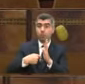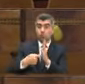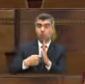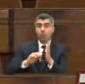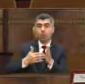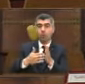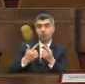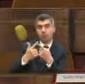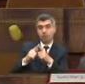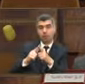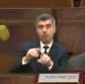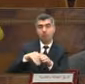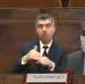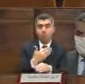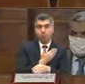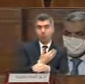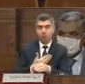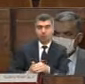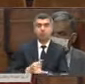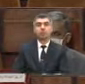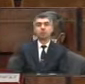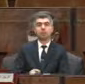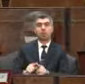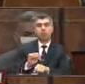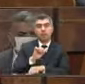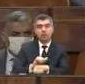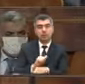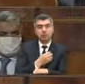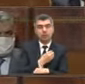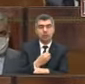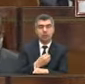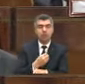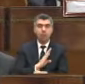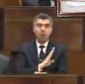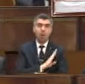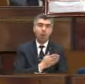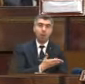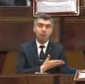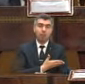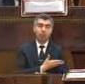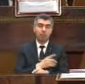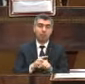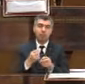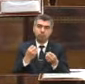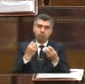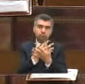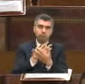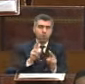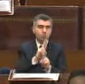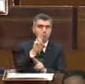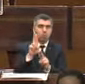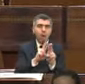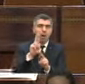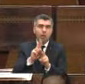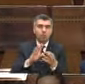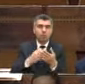يقبع في الغرفة الثانية اللي هو التغطية الصحية للوالدين. لحد الآن لازلنا نطرح التساؤل في خضم هذا